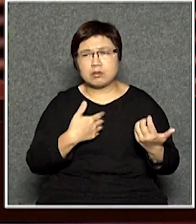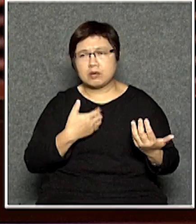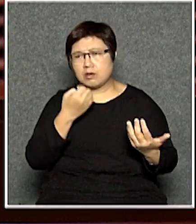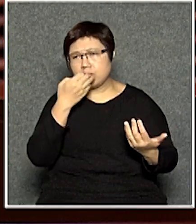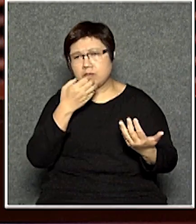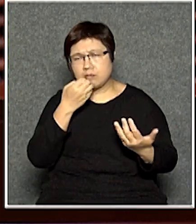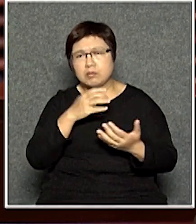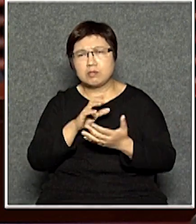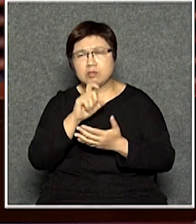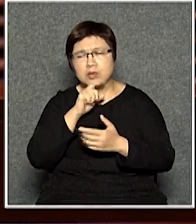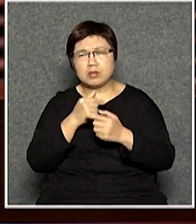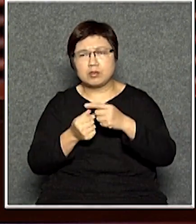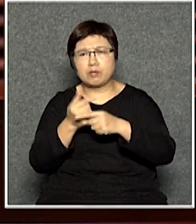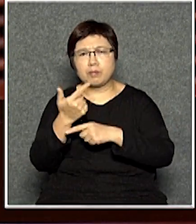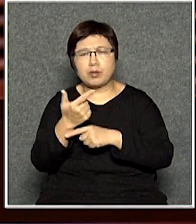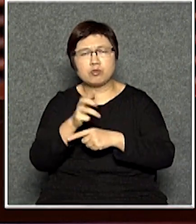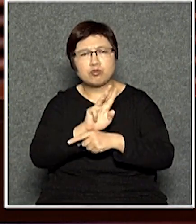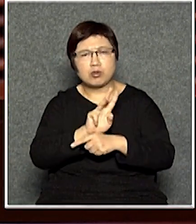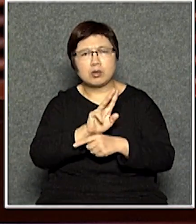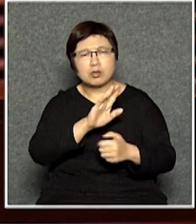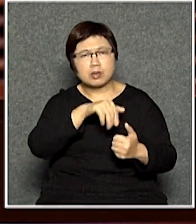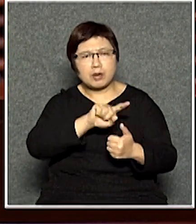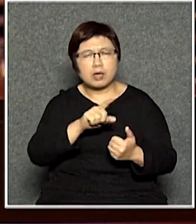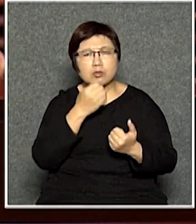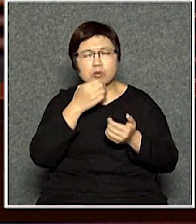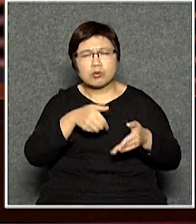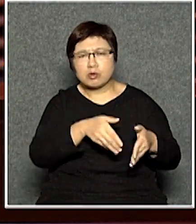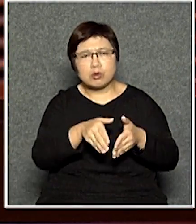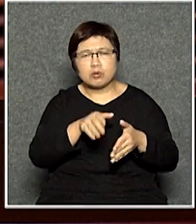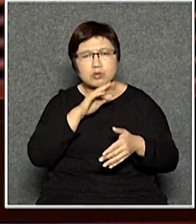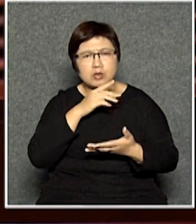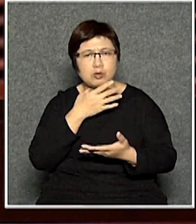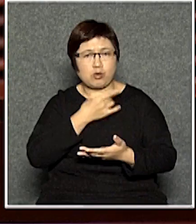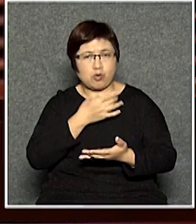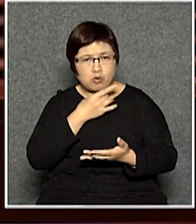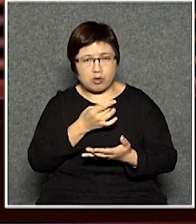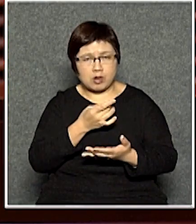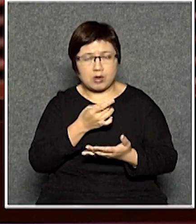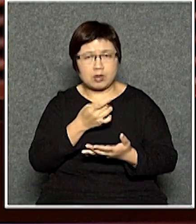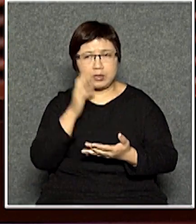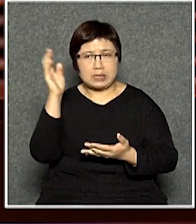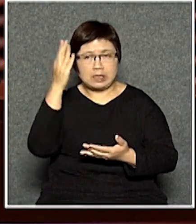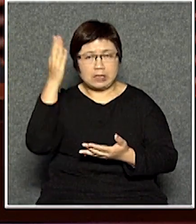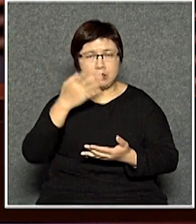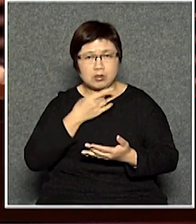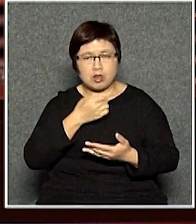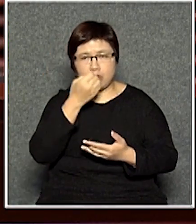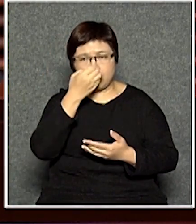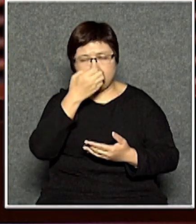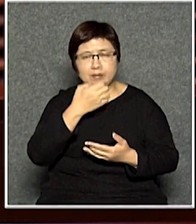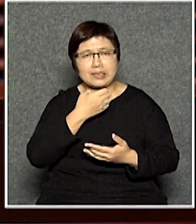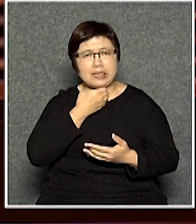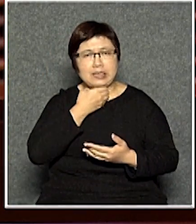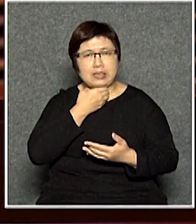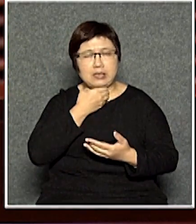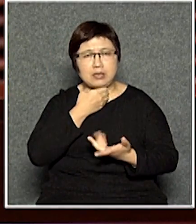緊的超過80%的用水是來自東江的，當遇到旱災的時候，不單止香港會遇到困難，實際上我